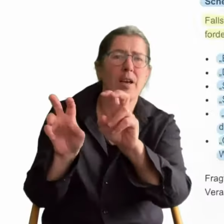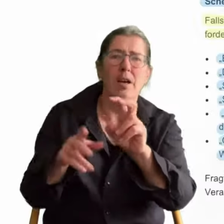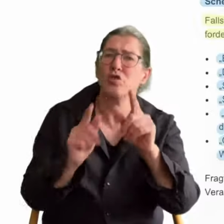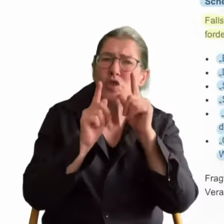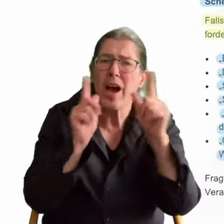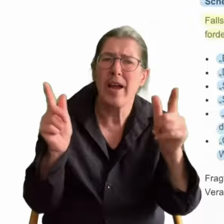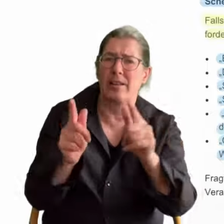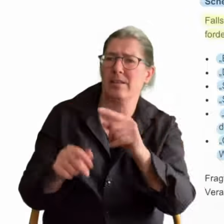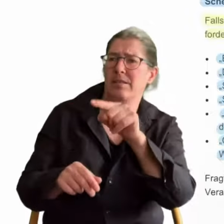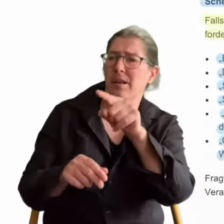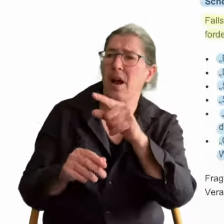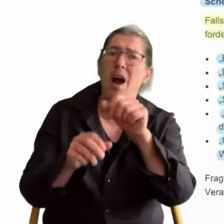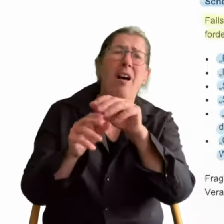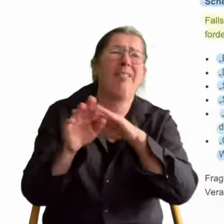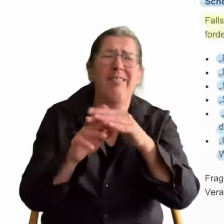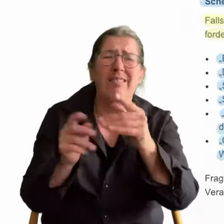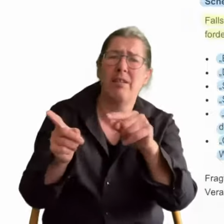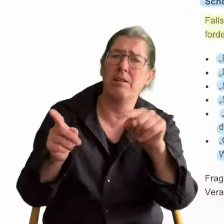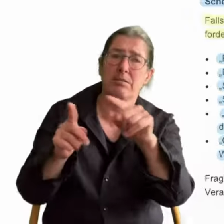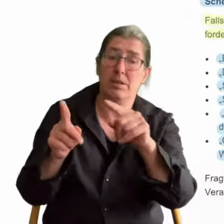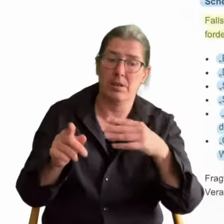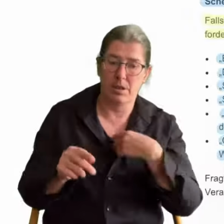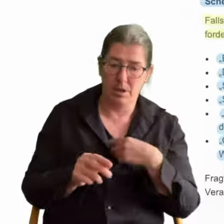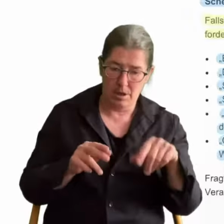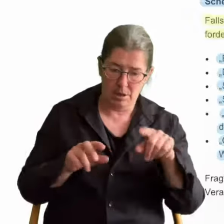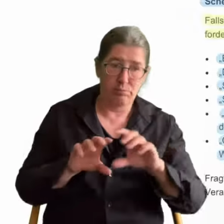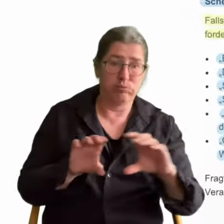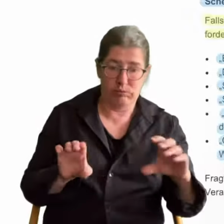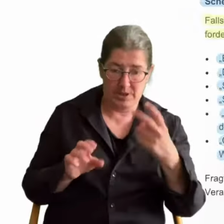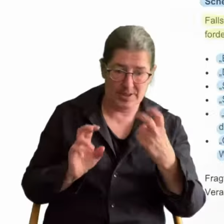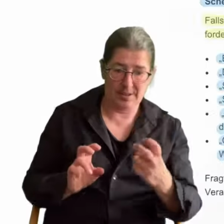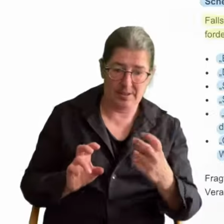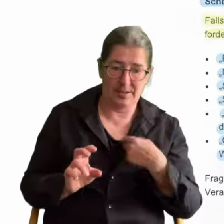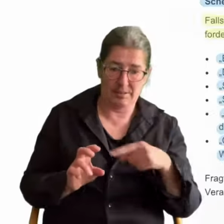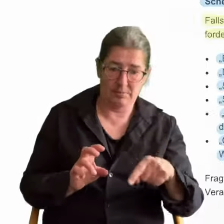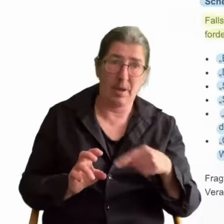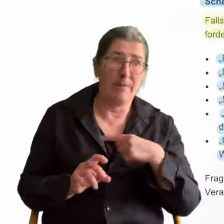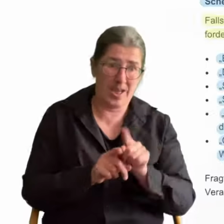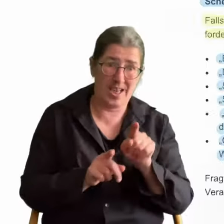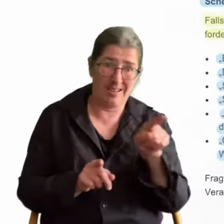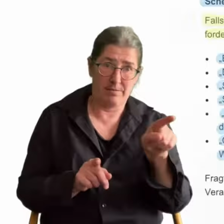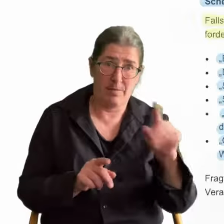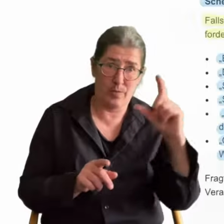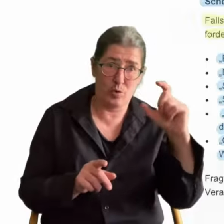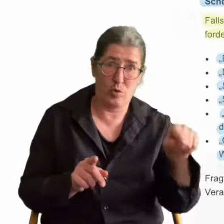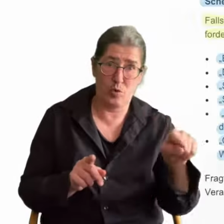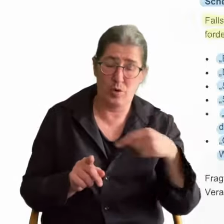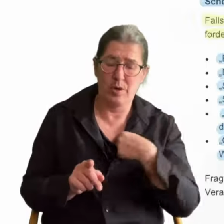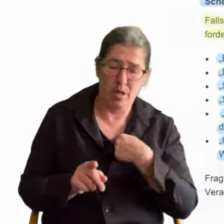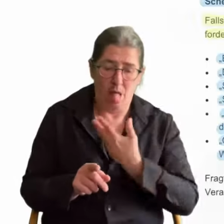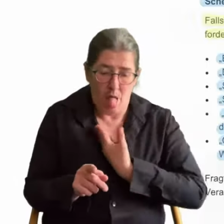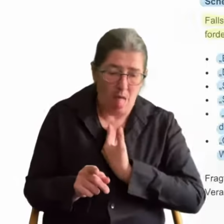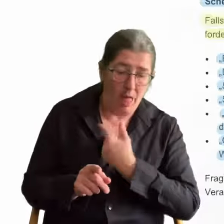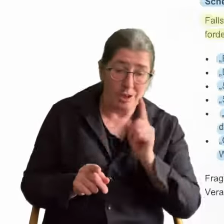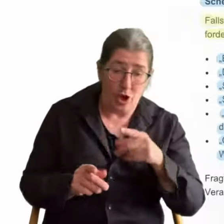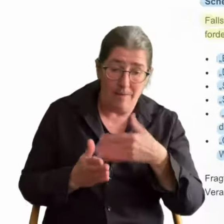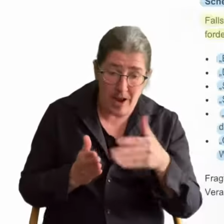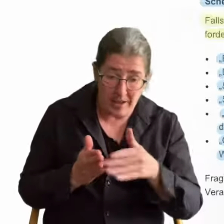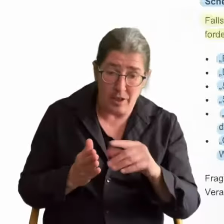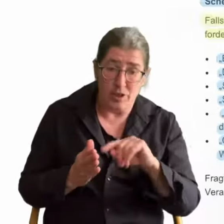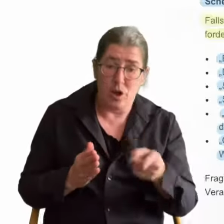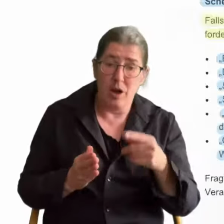von sich geben und saßen vor diesem gerät so wie dieser mensch hier und haben mit sich gerungen ob sie weitermachen ob sie